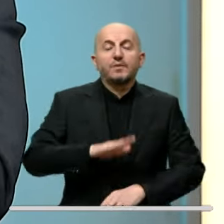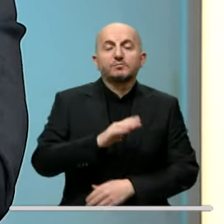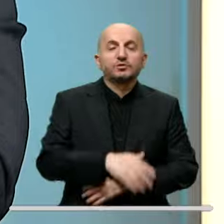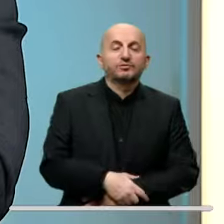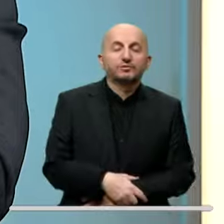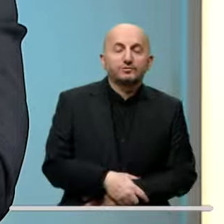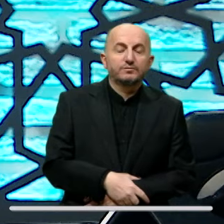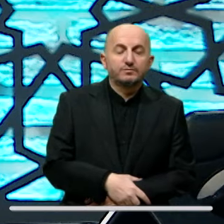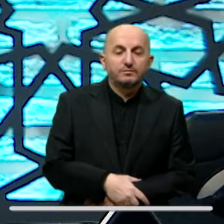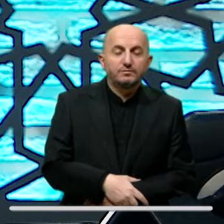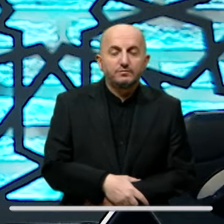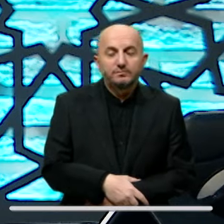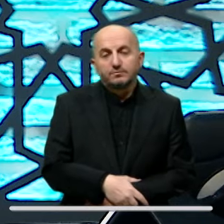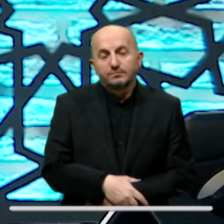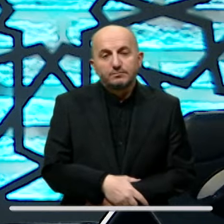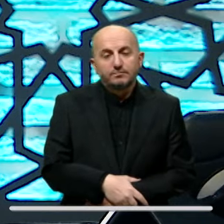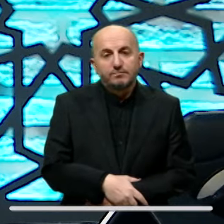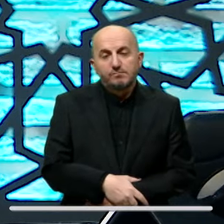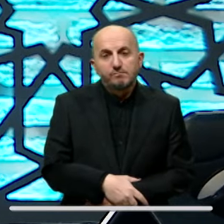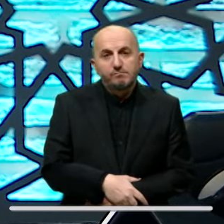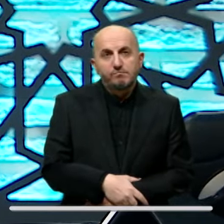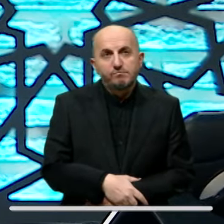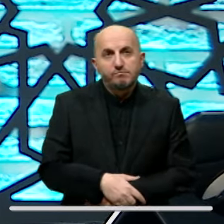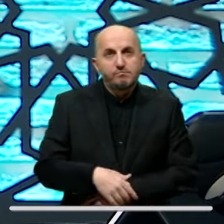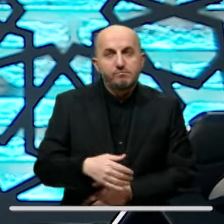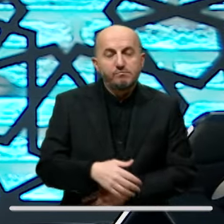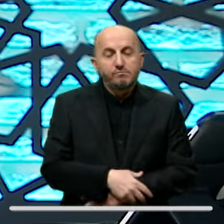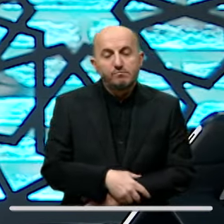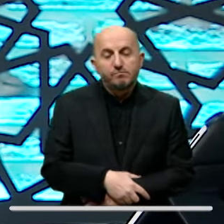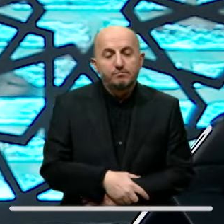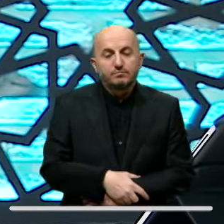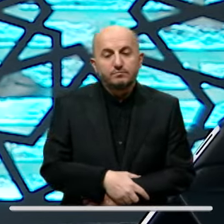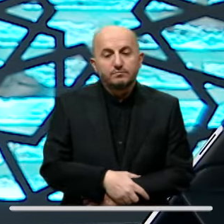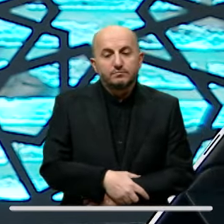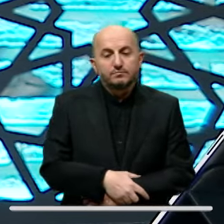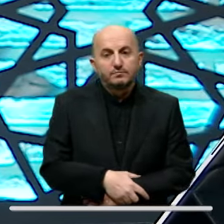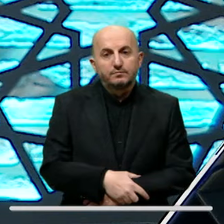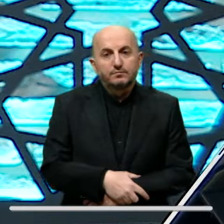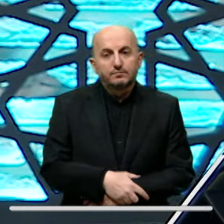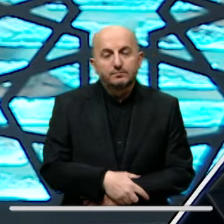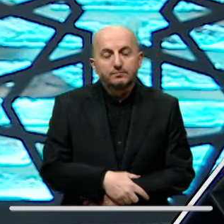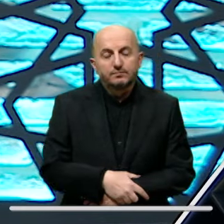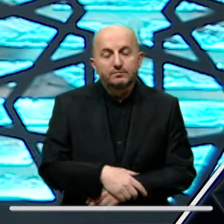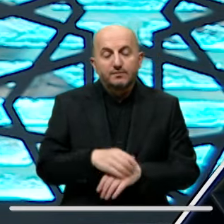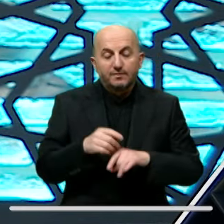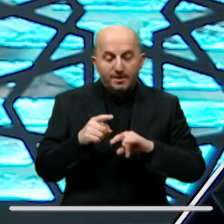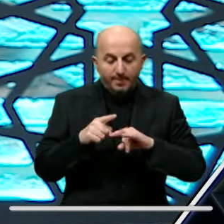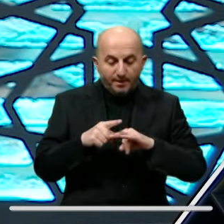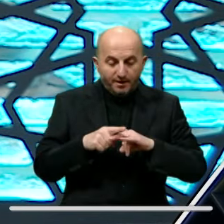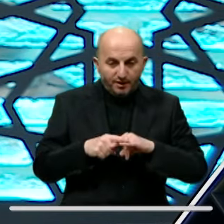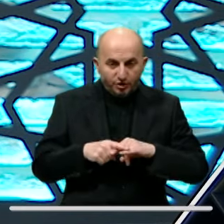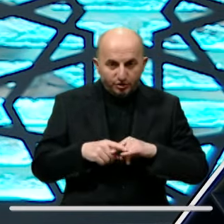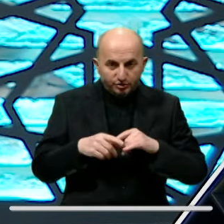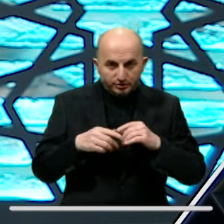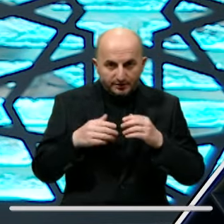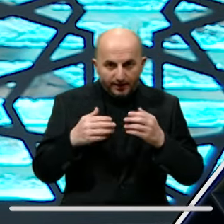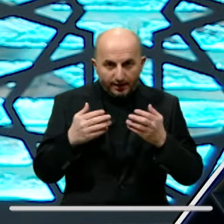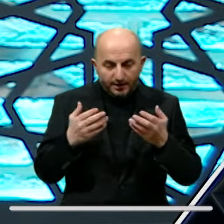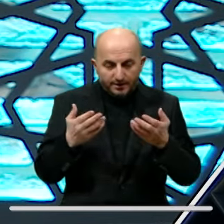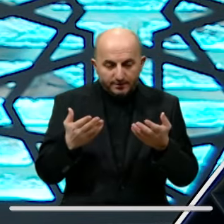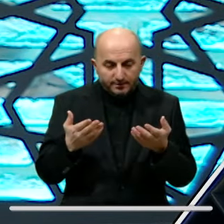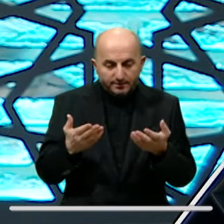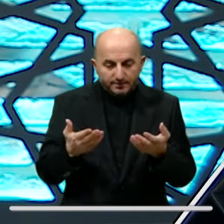Eyvallah hocam, teşekkür ederiz. İstanbul'dan bir telefonumuz var. Kerim Bey hattımızda. Hoş geldiniz Kerim Bey.